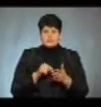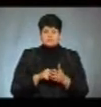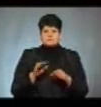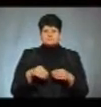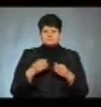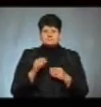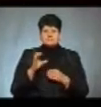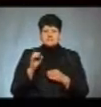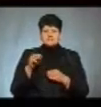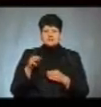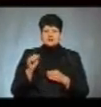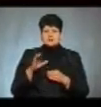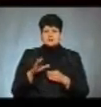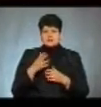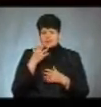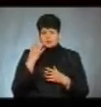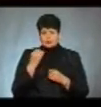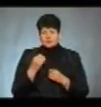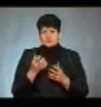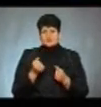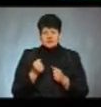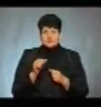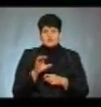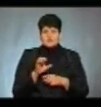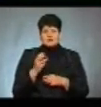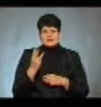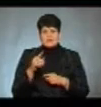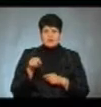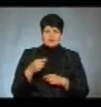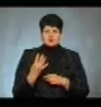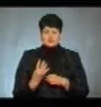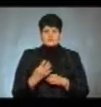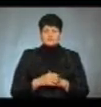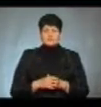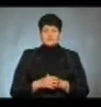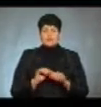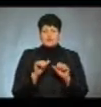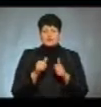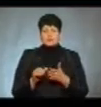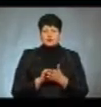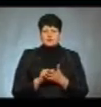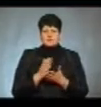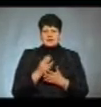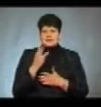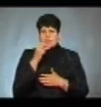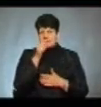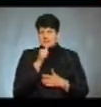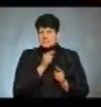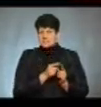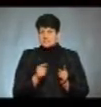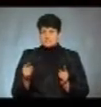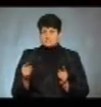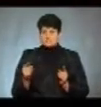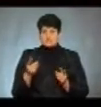встановлення статусу не забудьте взяти фотографію 3х4. На оформлення документів багатодітні сім'ї мають 3 місяці, каже Оксана